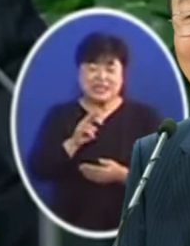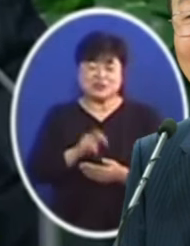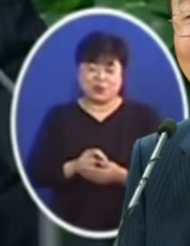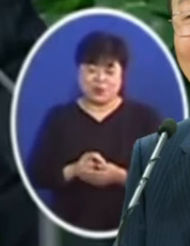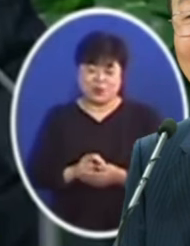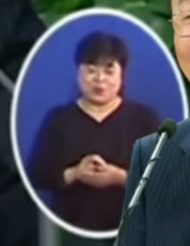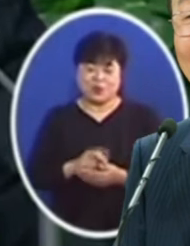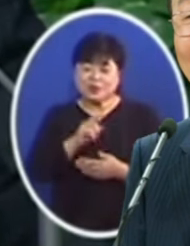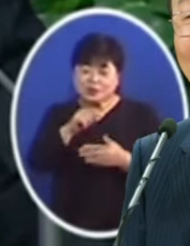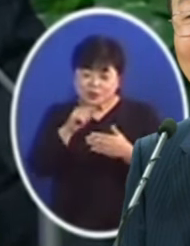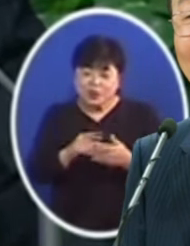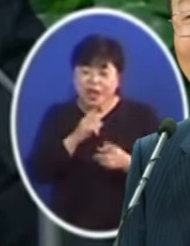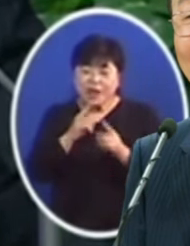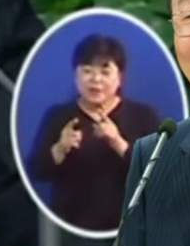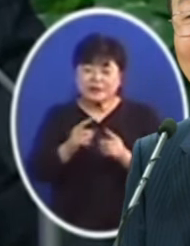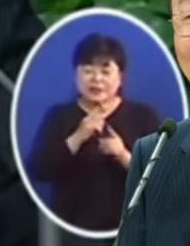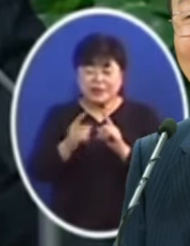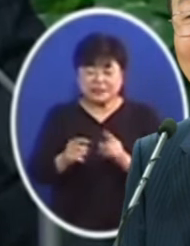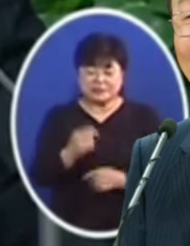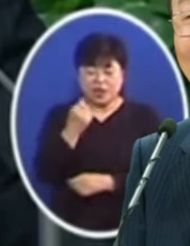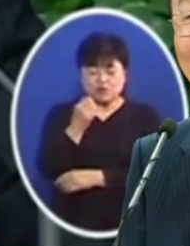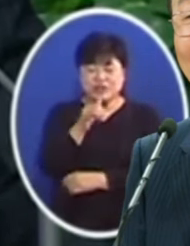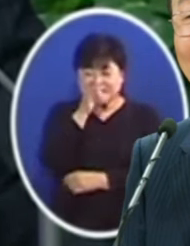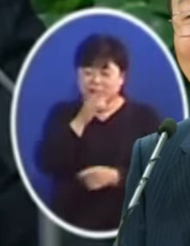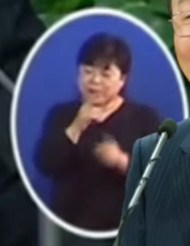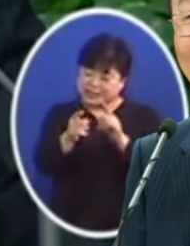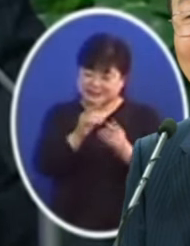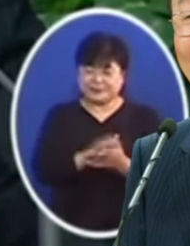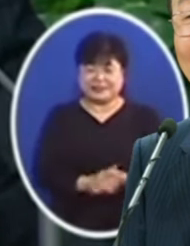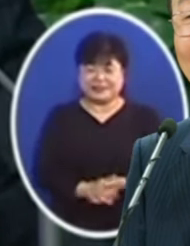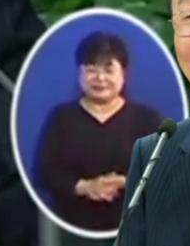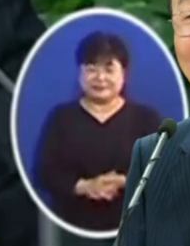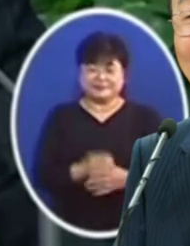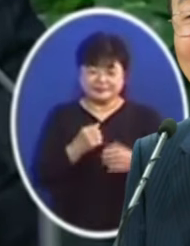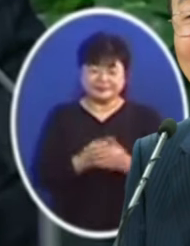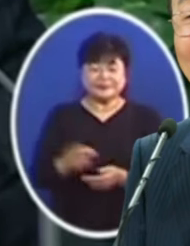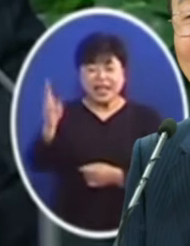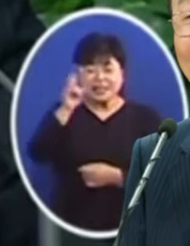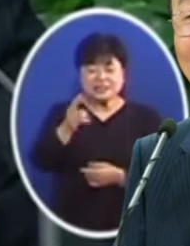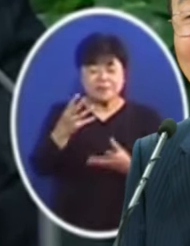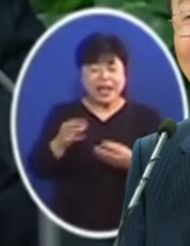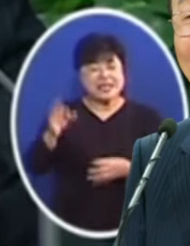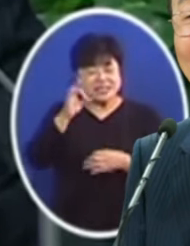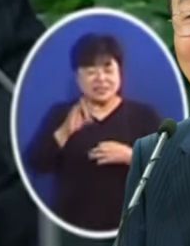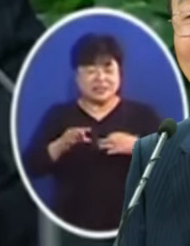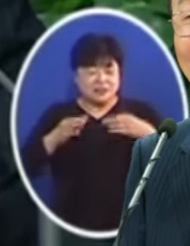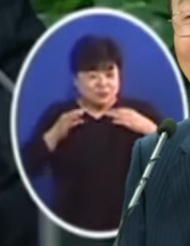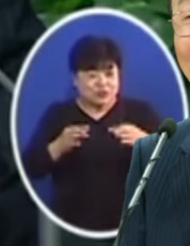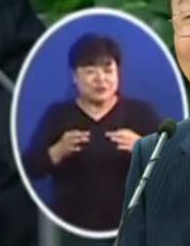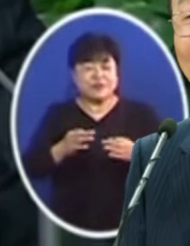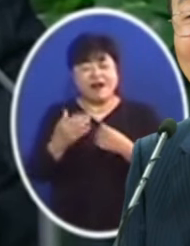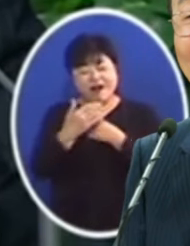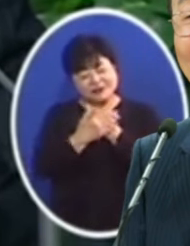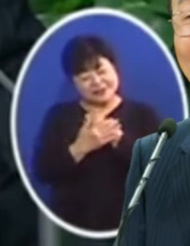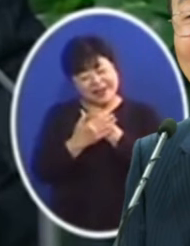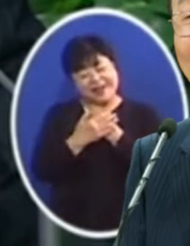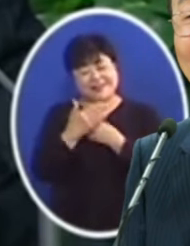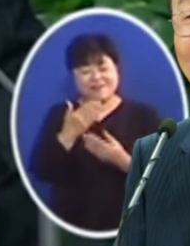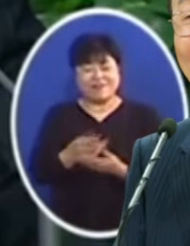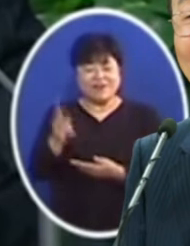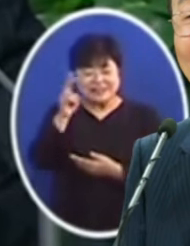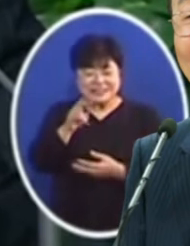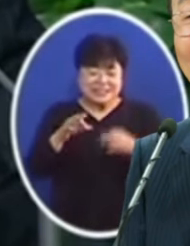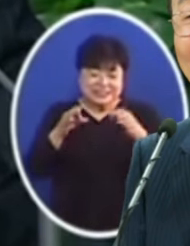말씀은 다 성경에 뿌리를 둔 말씀인 것입니다. 그러므로 찬송을 많이 부르면 굉장히 은혜가 되고